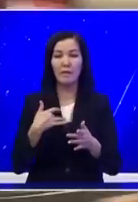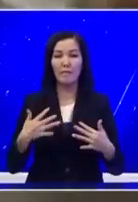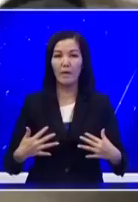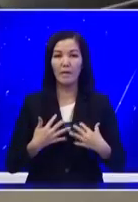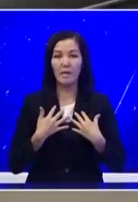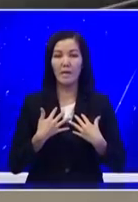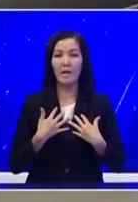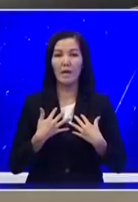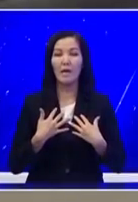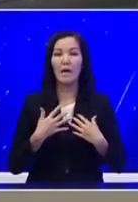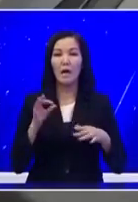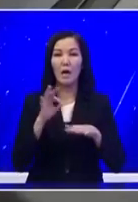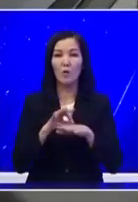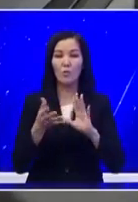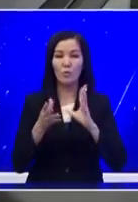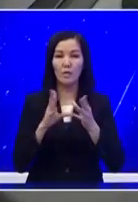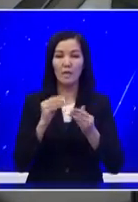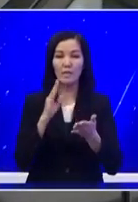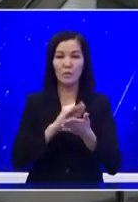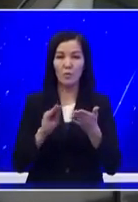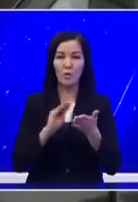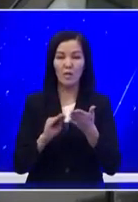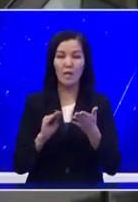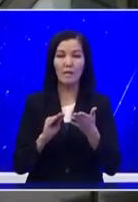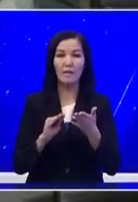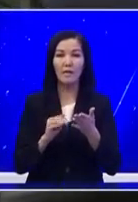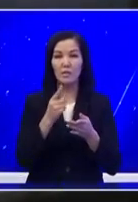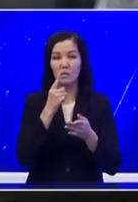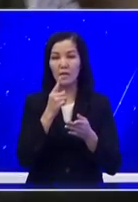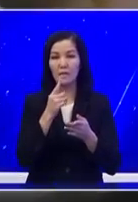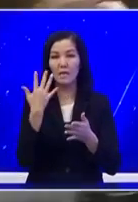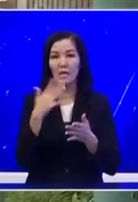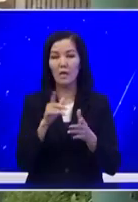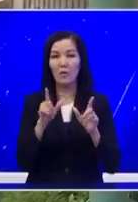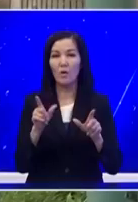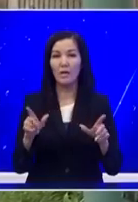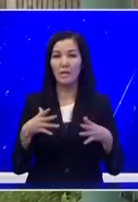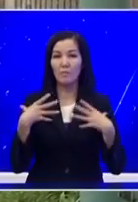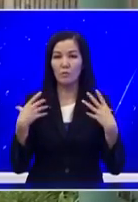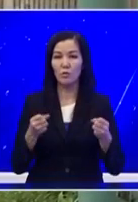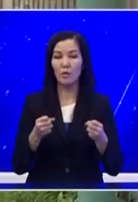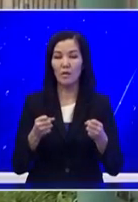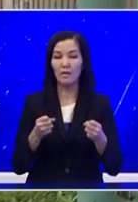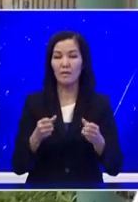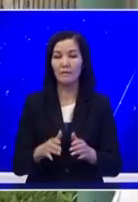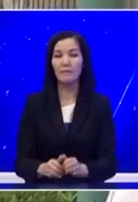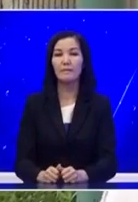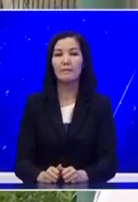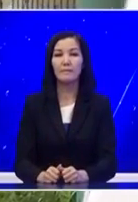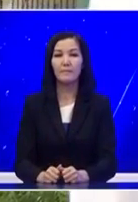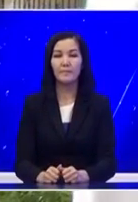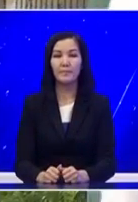яғни өкпенің қабынуы диагнозы қойылған. Қуаныштысы таяуда 50-ге тарта адам оңалып қалыпты тірлігіне көшіпті.